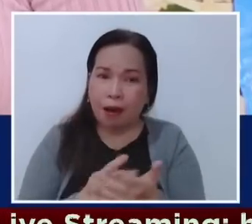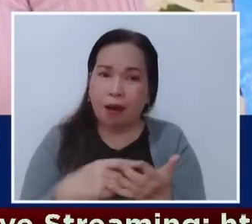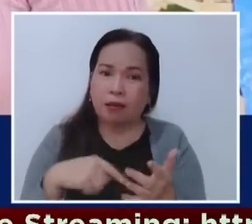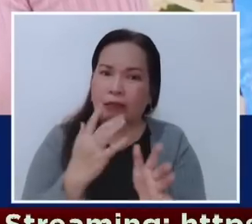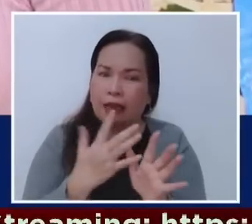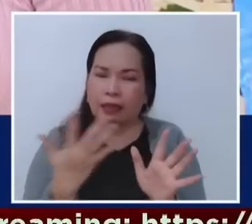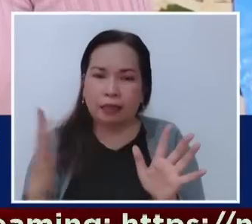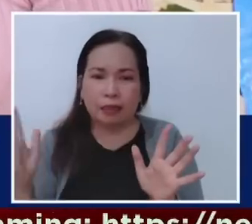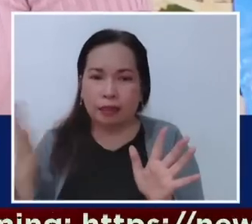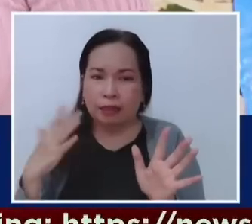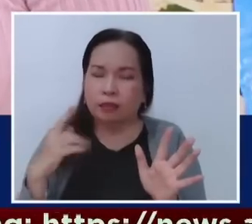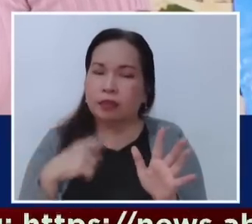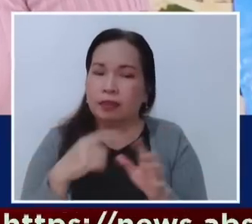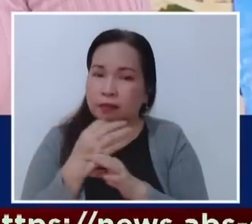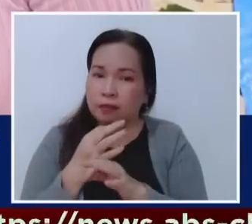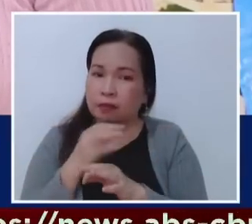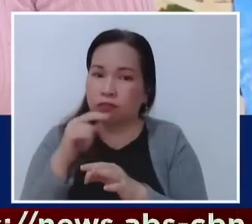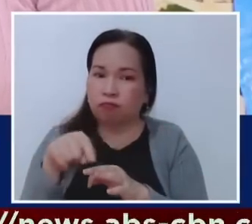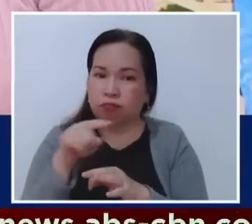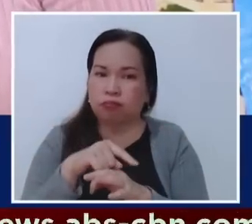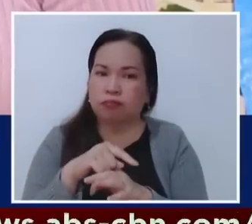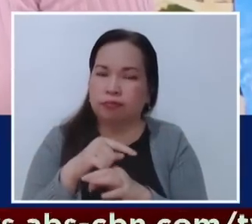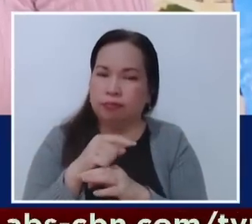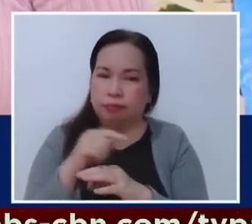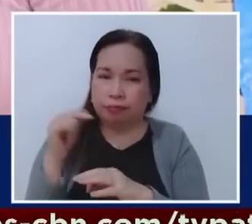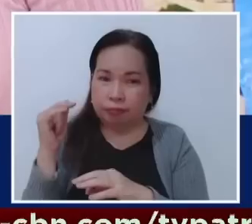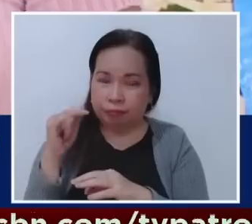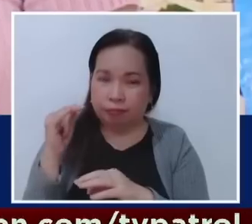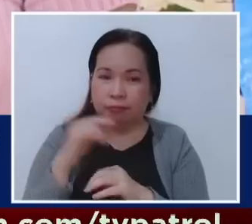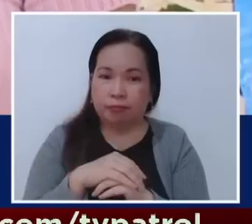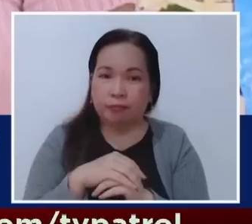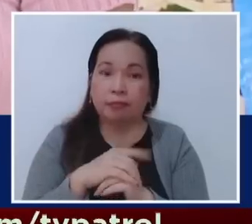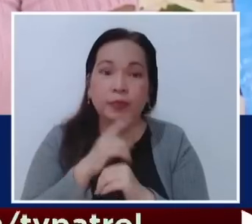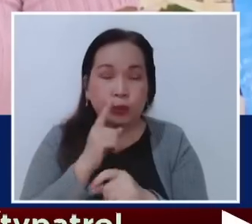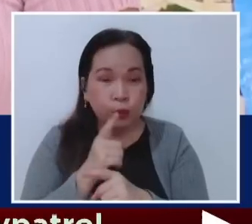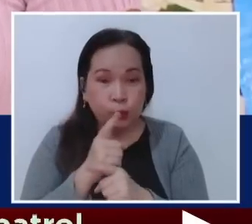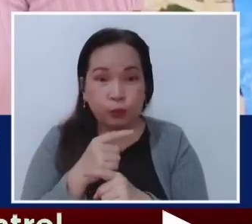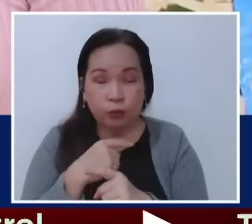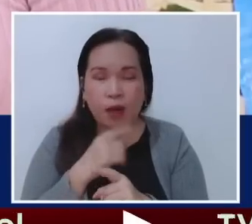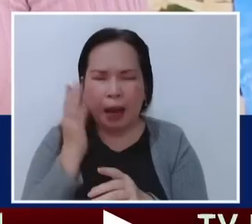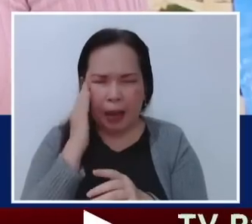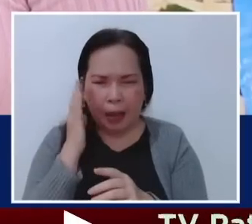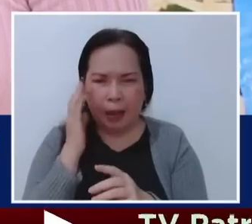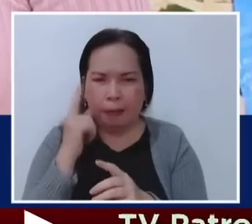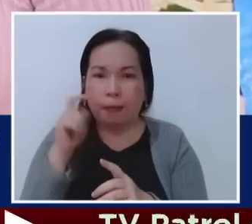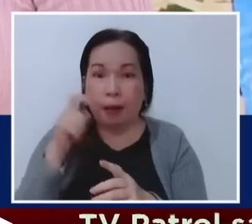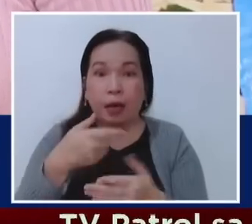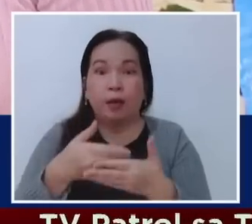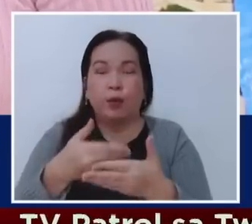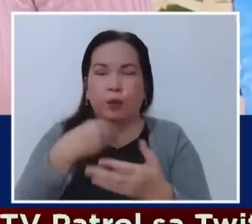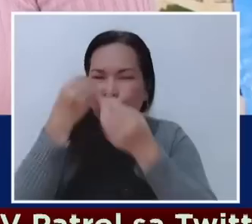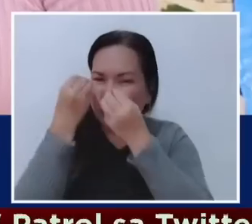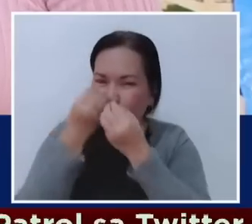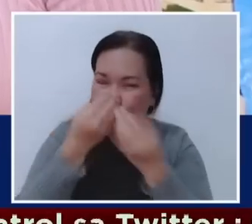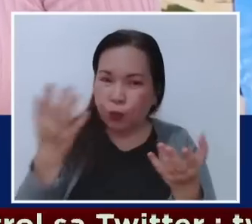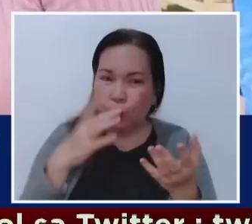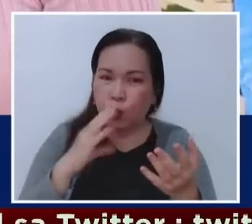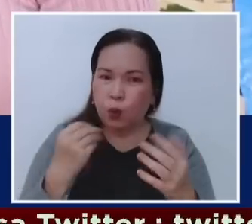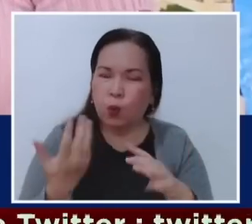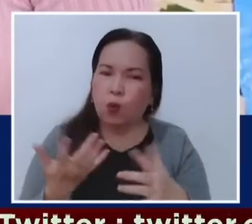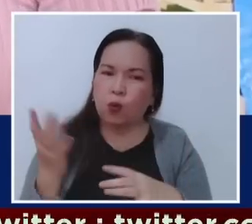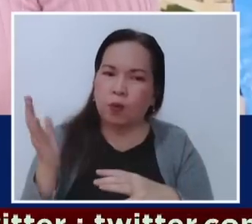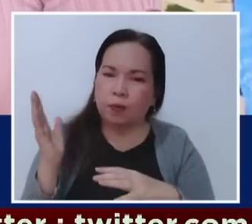sa pagsasaayos ng mga eroplano. Pero ito ang sigurado, kailangan masabihan na maaga ang mga apektadong